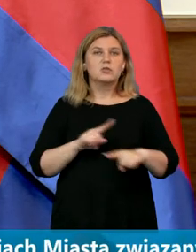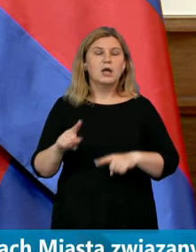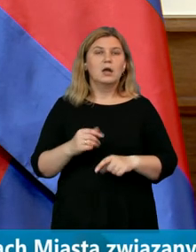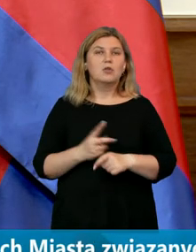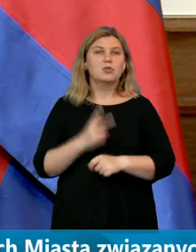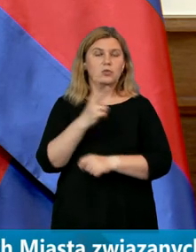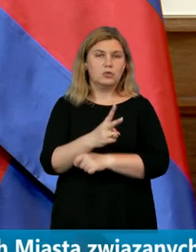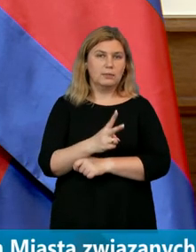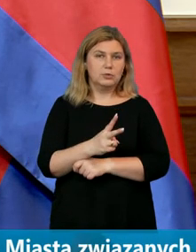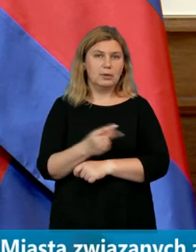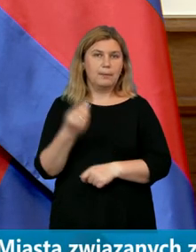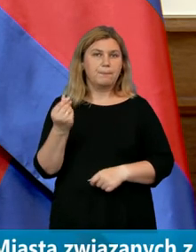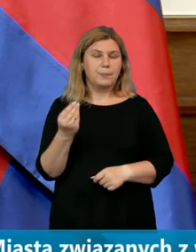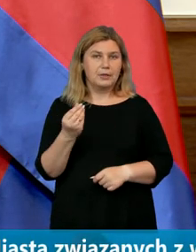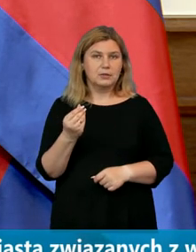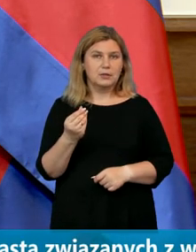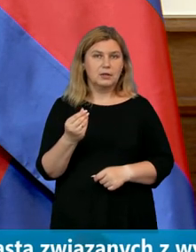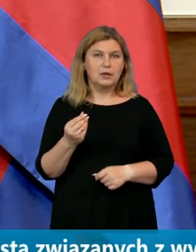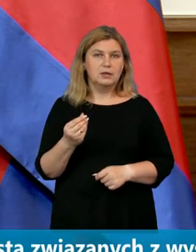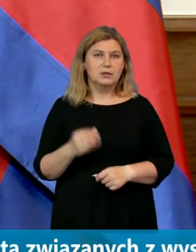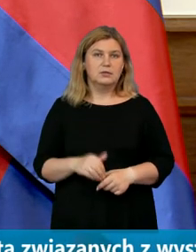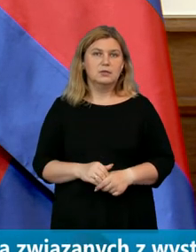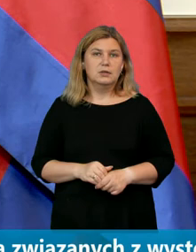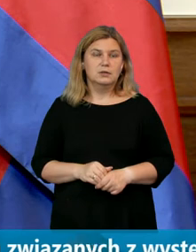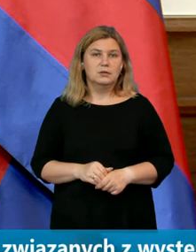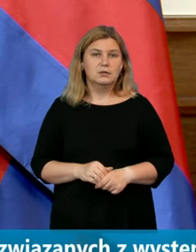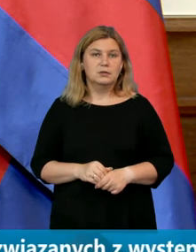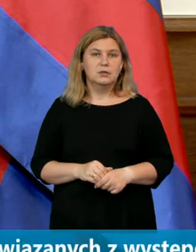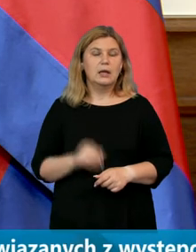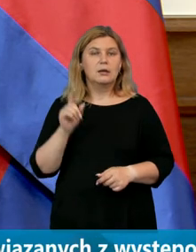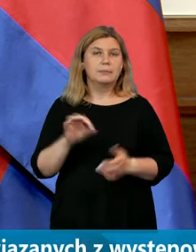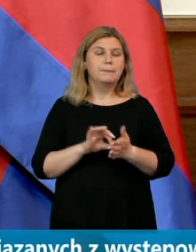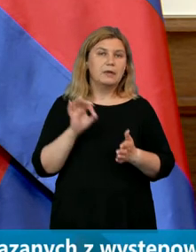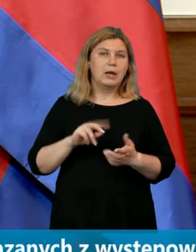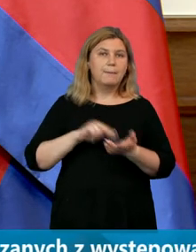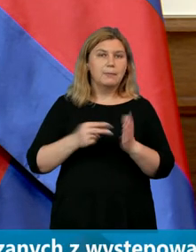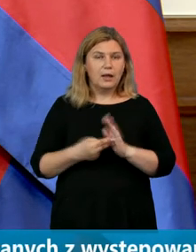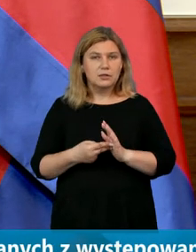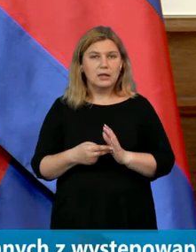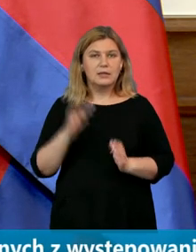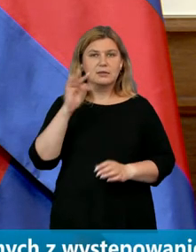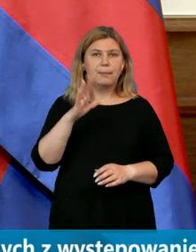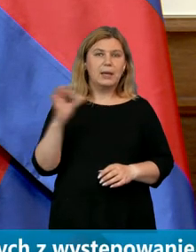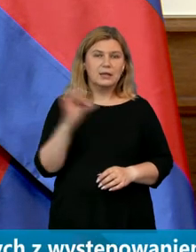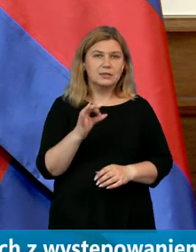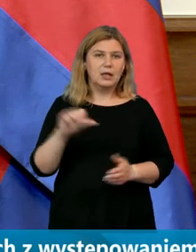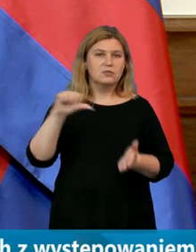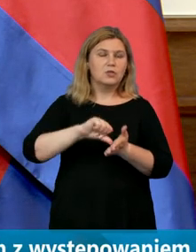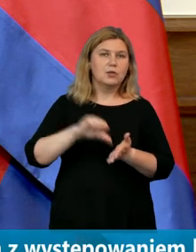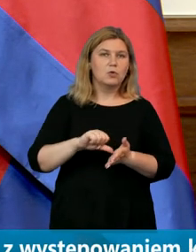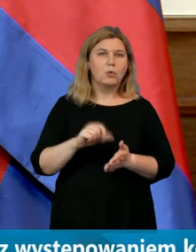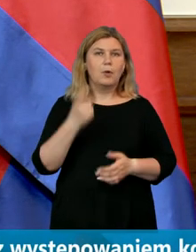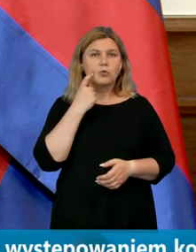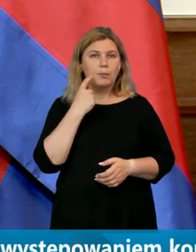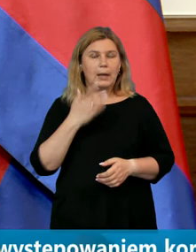do środków finansowych. Pewne rzeczy są planowane również przez TBS w centrum Dąbia, więc mam nadzieję, że to